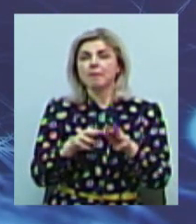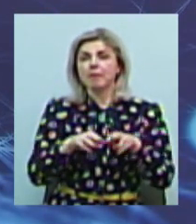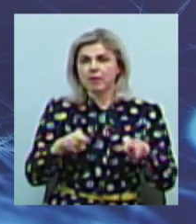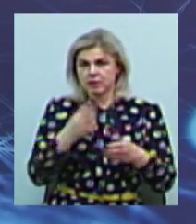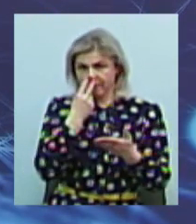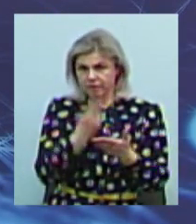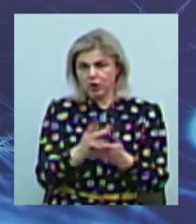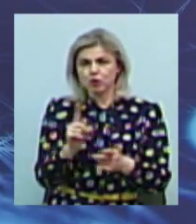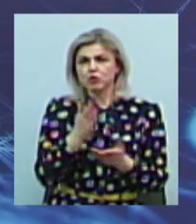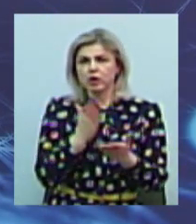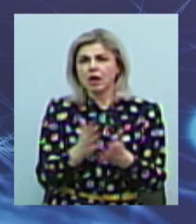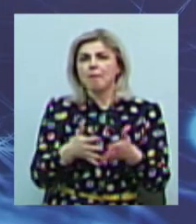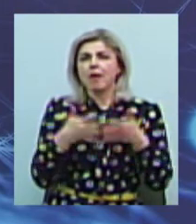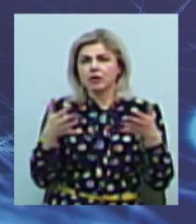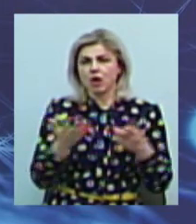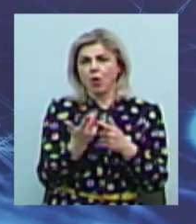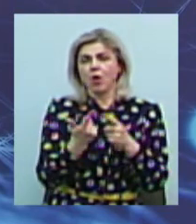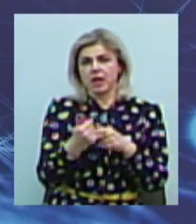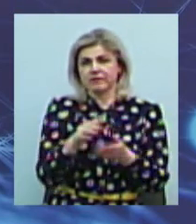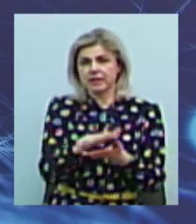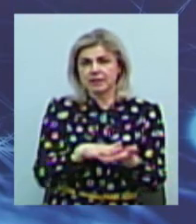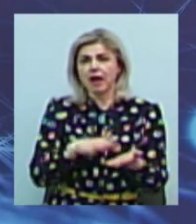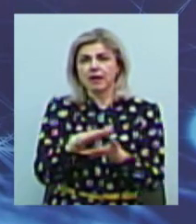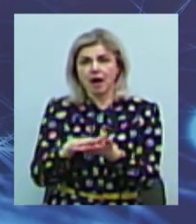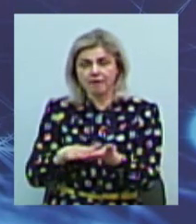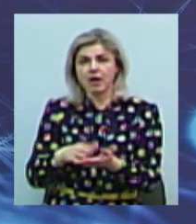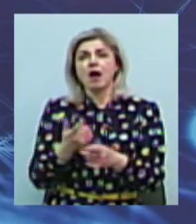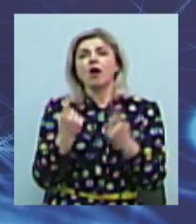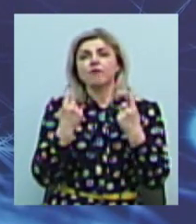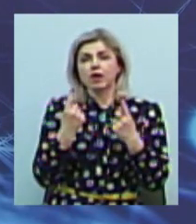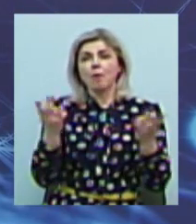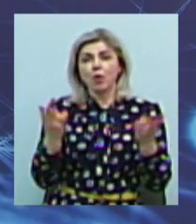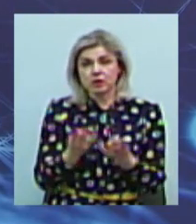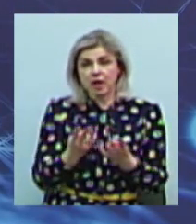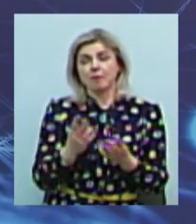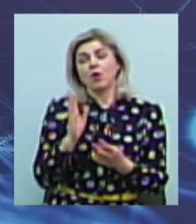велика кількість заяв, тобто велика потреба в цьому, то тоді